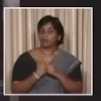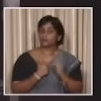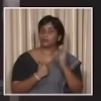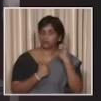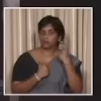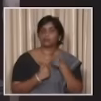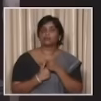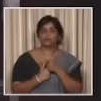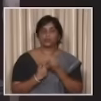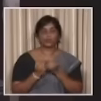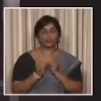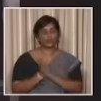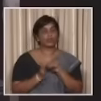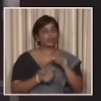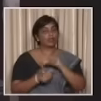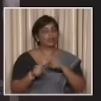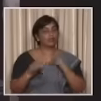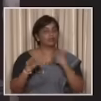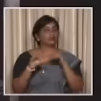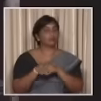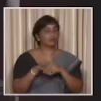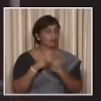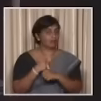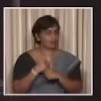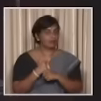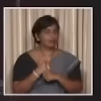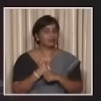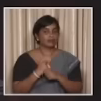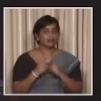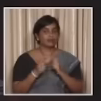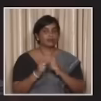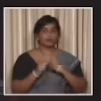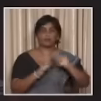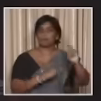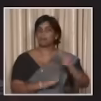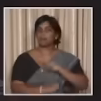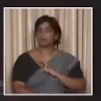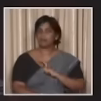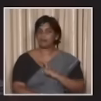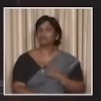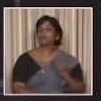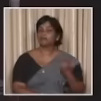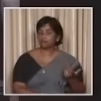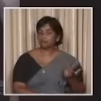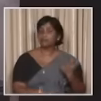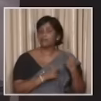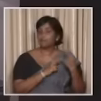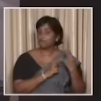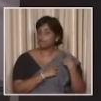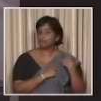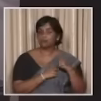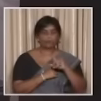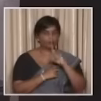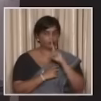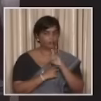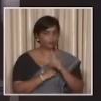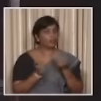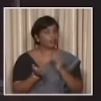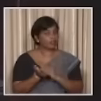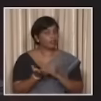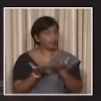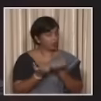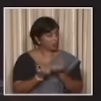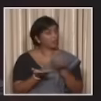කියලා තමන්ගේම ආයතනය දාලා හදවලා තමන්ට ගෙවා ගන්නවා. ඔන්න වගකීමෙන් මම කියන්නේ. තවත් ඕනනම්